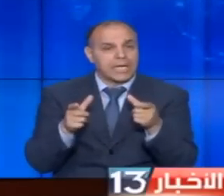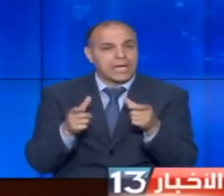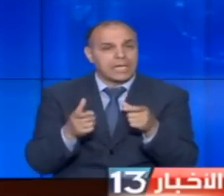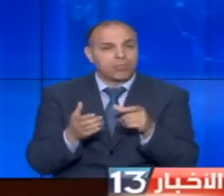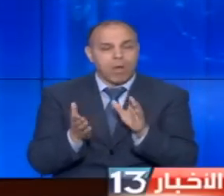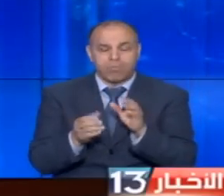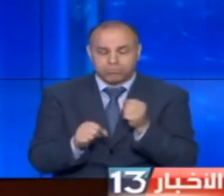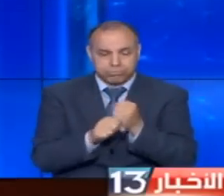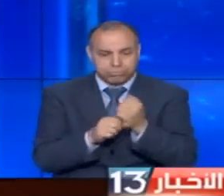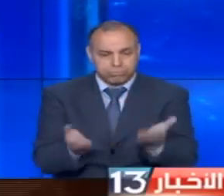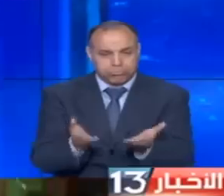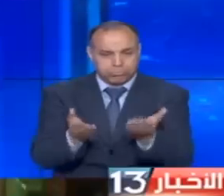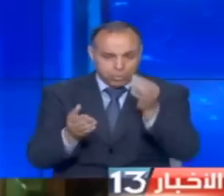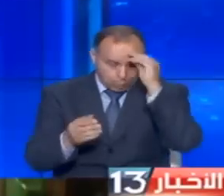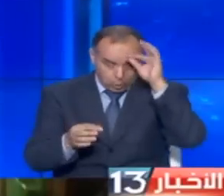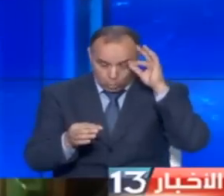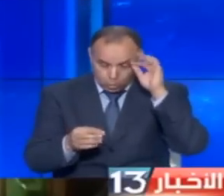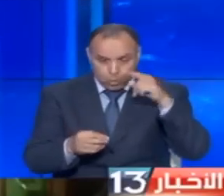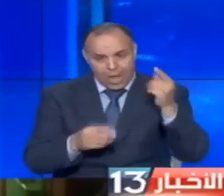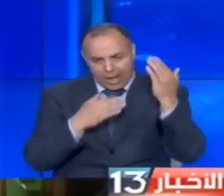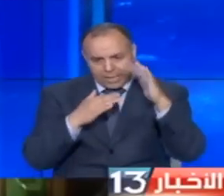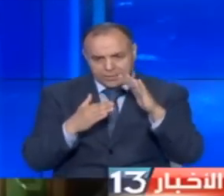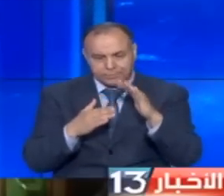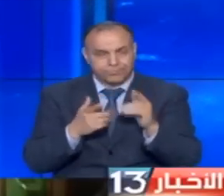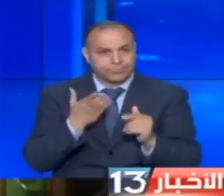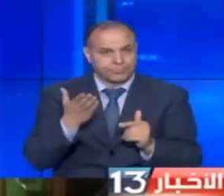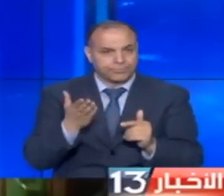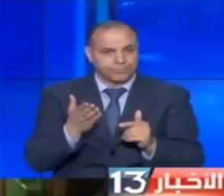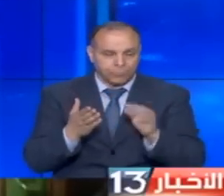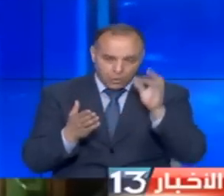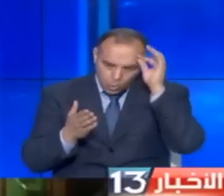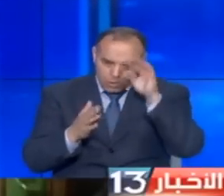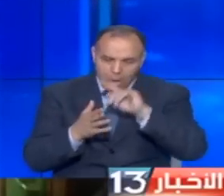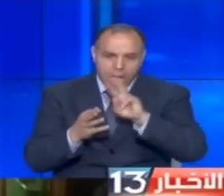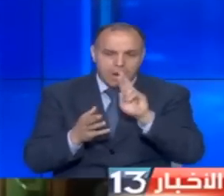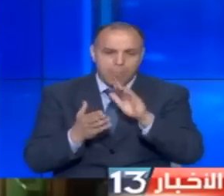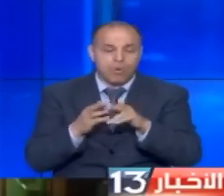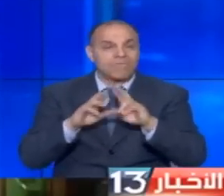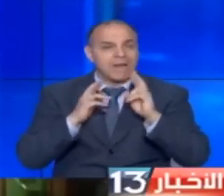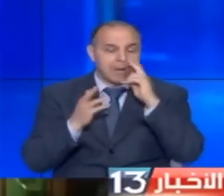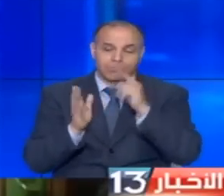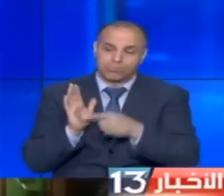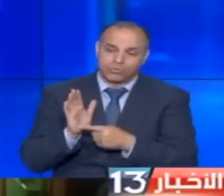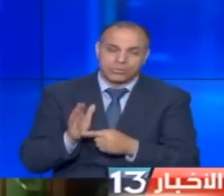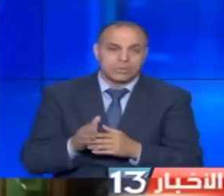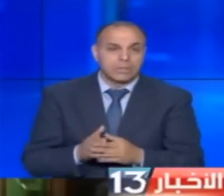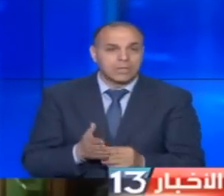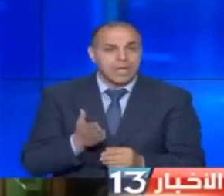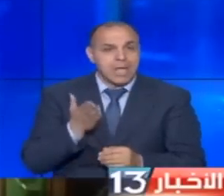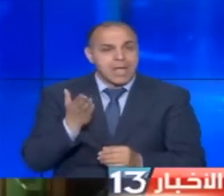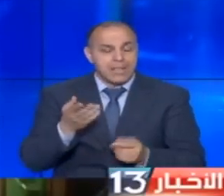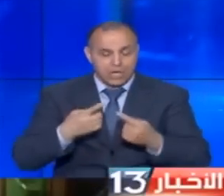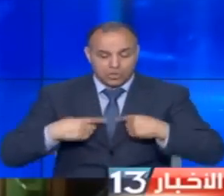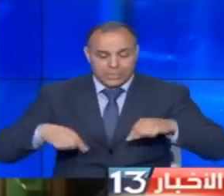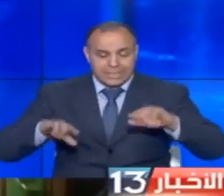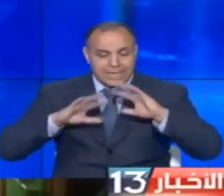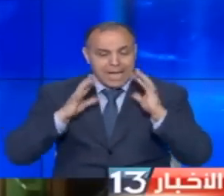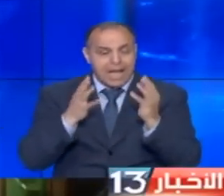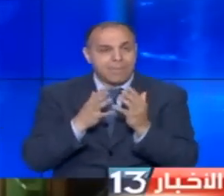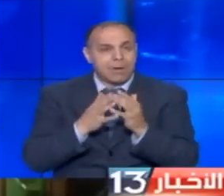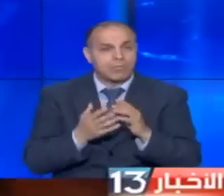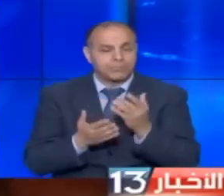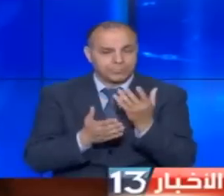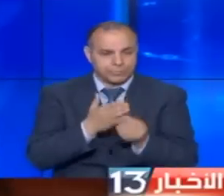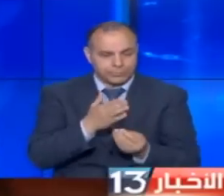الاستثمار المحلي والخارجيه مع تحسين ترتيبات ونصف التقارير الدوليه وخلال الجلسه العامه التي تغيب